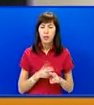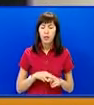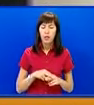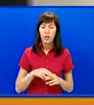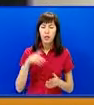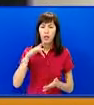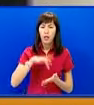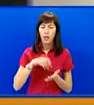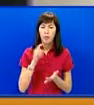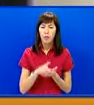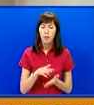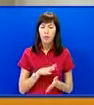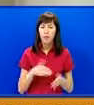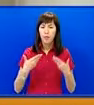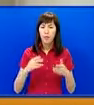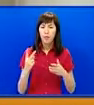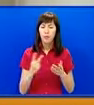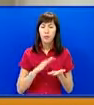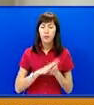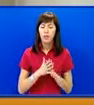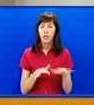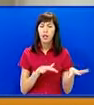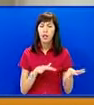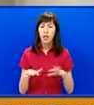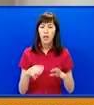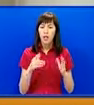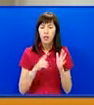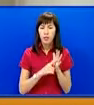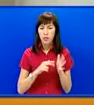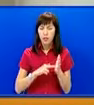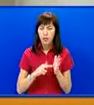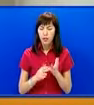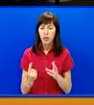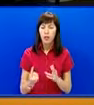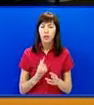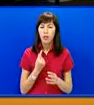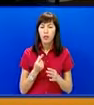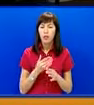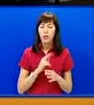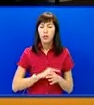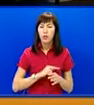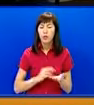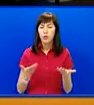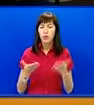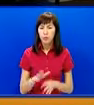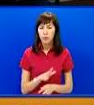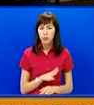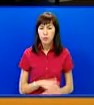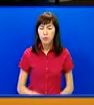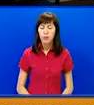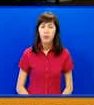году в городе должны были запустить второй этап реализации 7 проектов. Однако на деле все так и осталось на